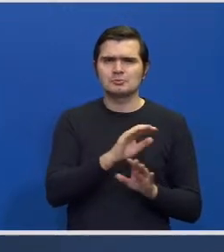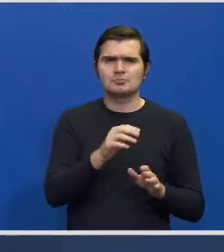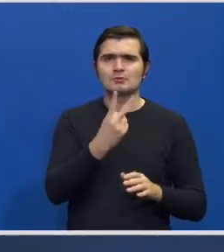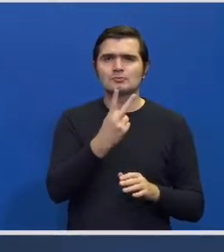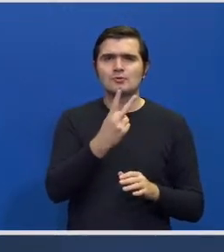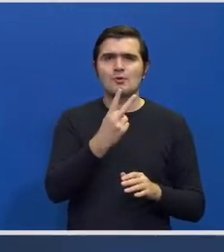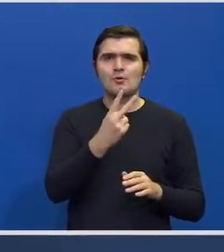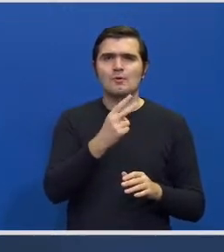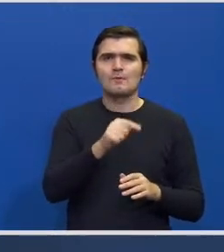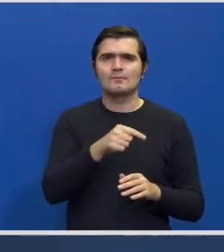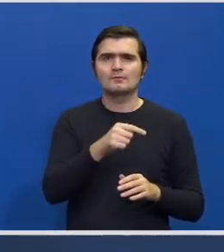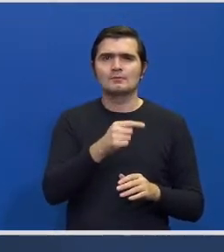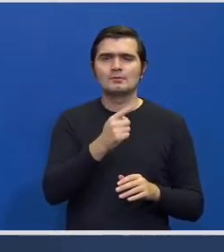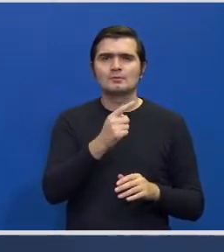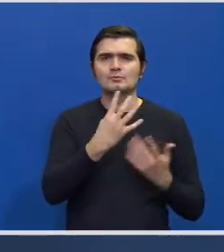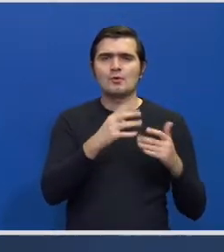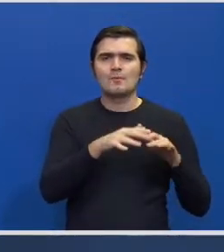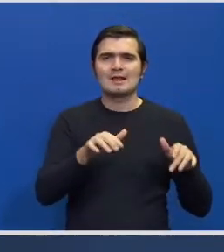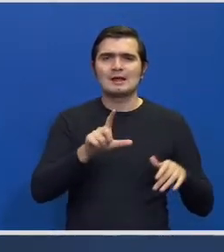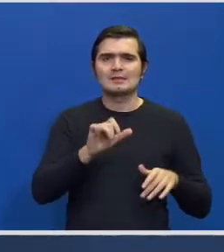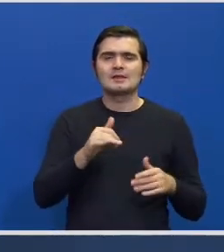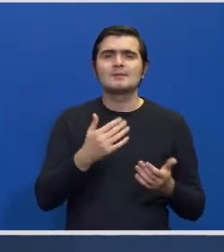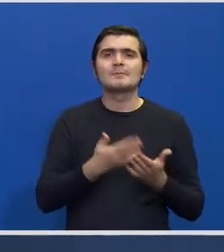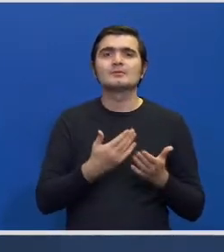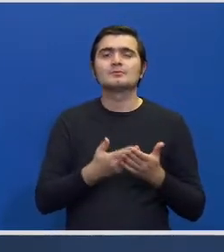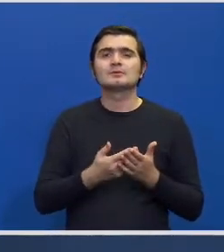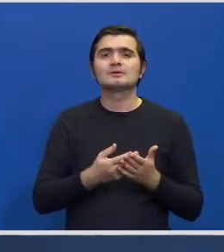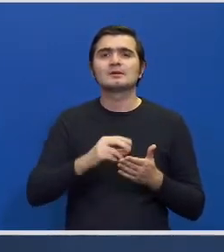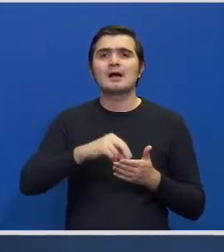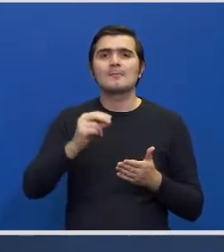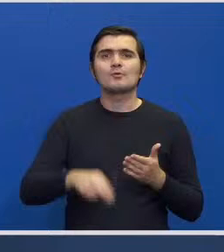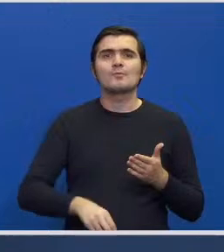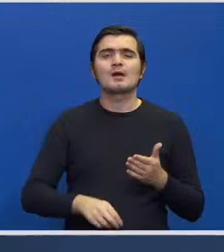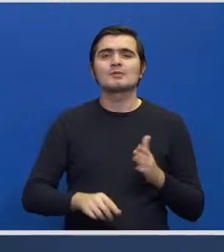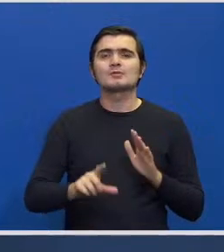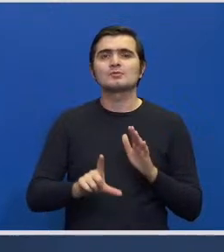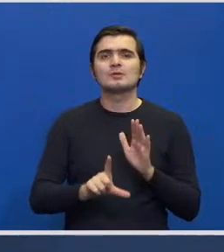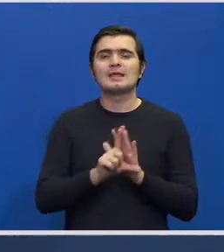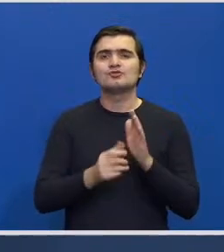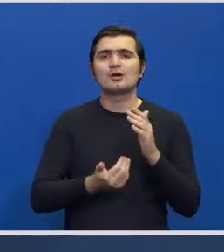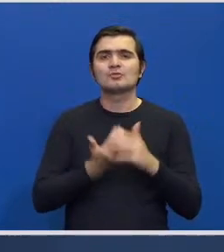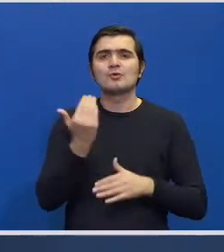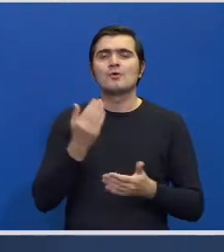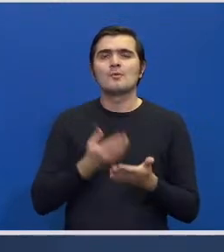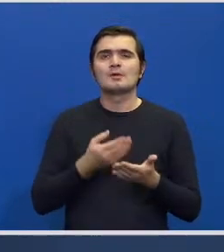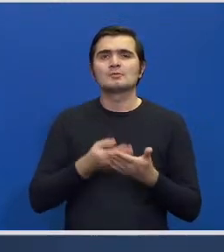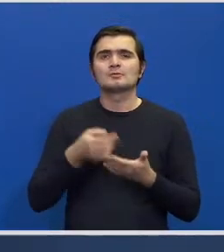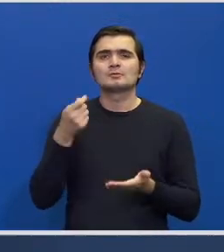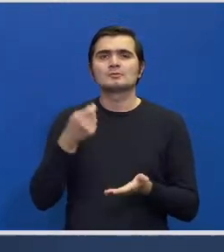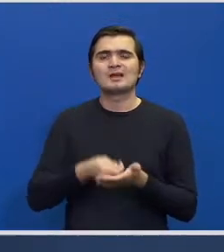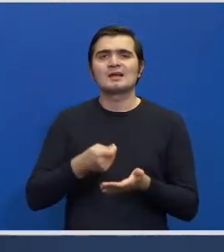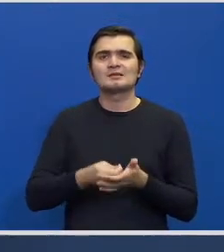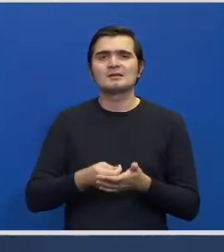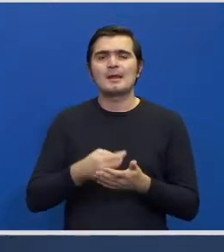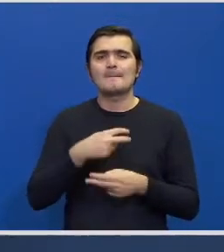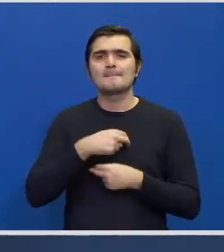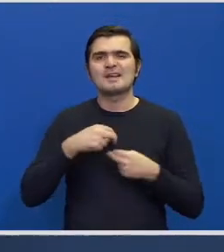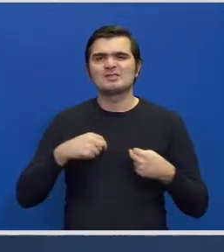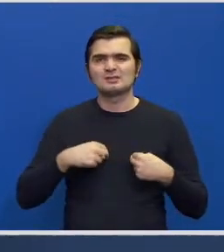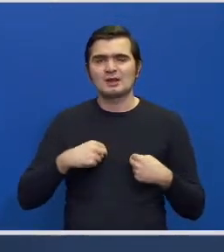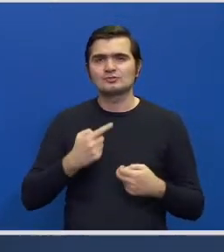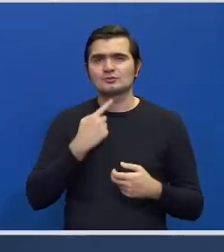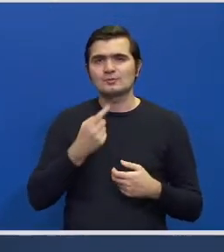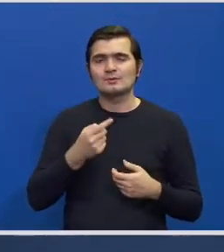51%, respectiv un buget de doar 2,9 miliarde de lei, acest lucru se datorează intrării în vigoare a unei noi legi privind